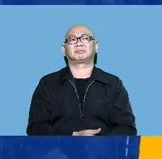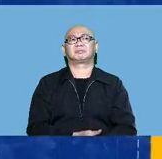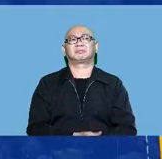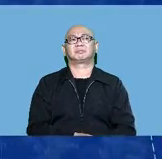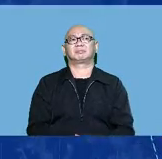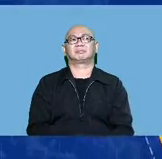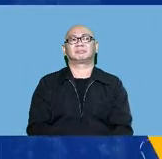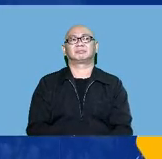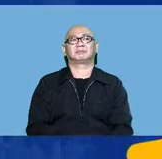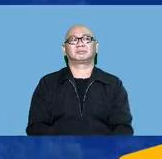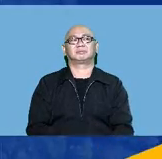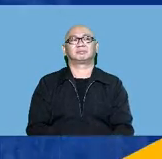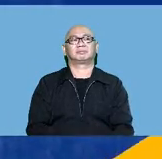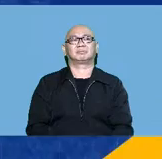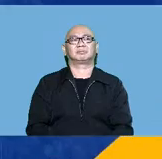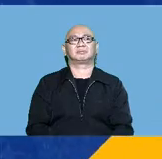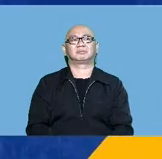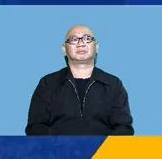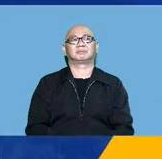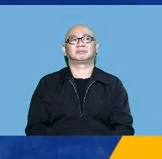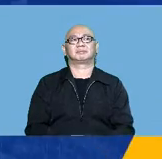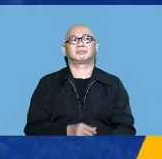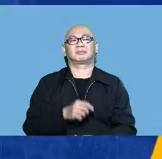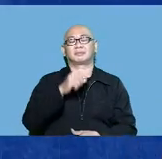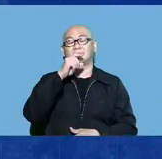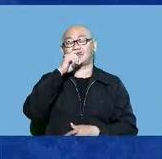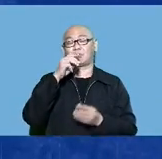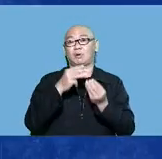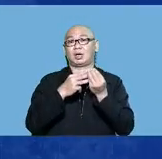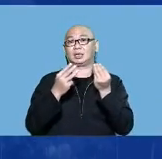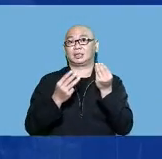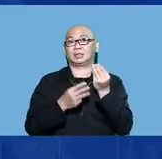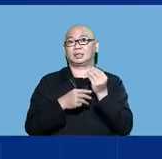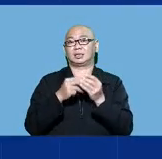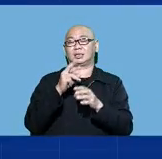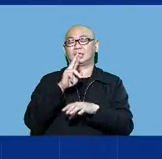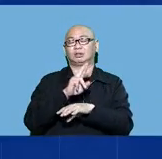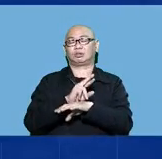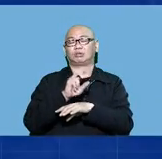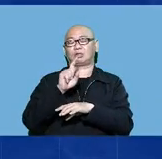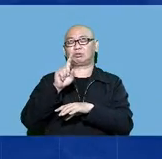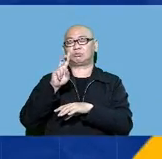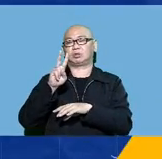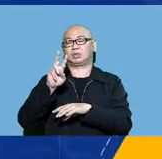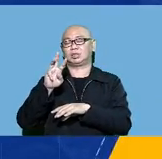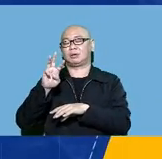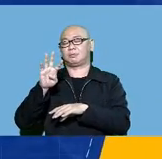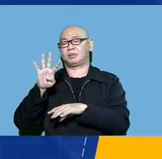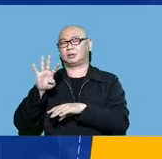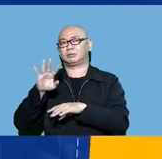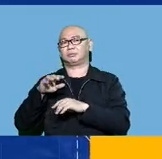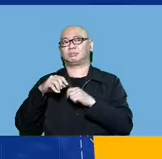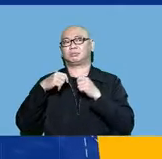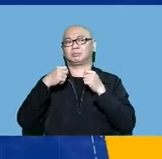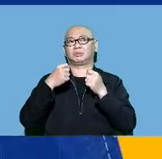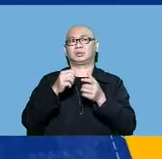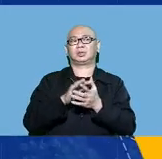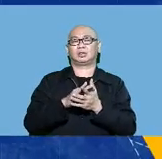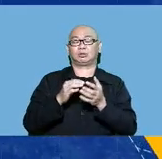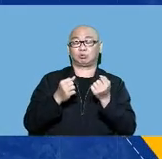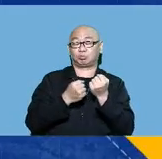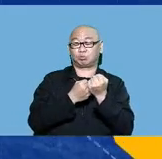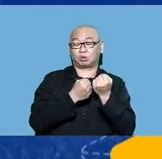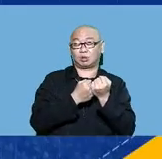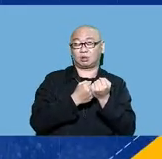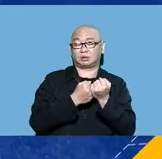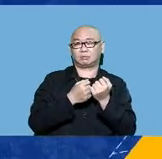Kok jadi macet ya? Bapak Wakil Rektor 1, 2, 3, 4 yang juga memberikan support, bantuan